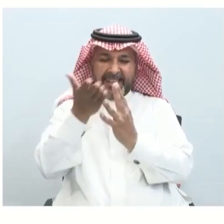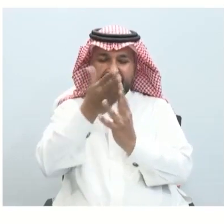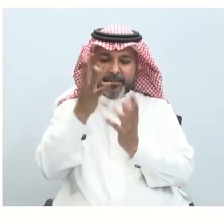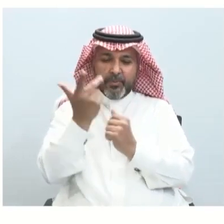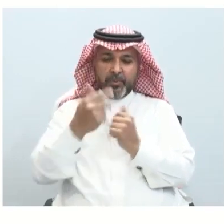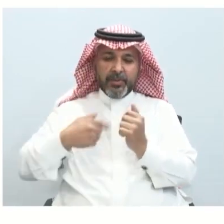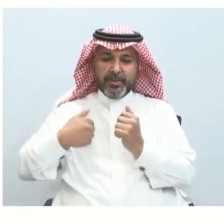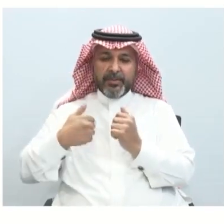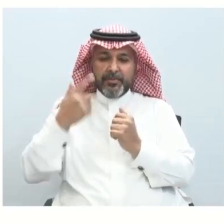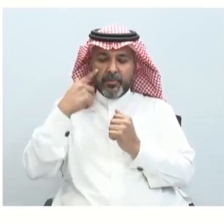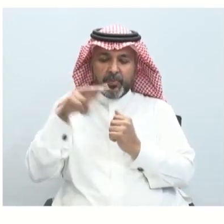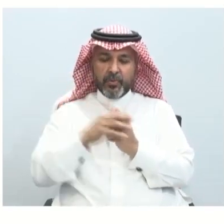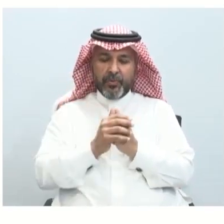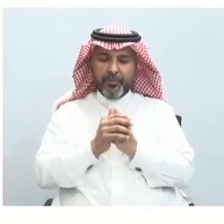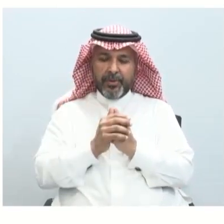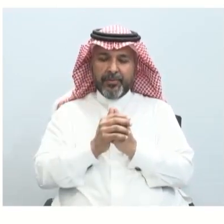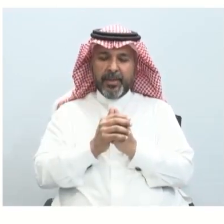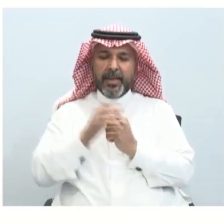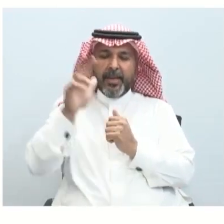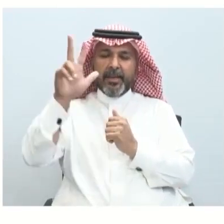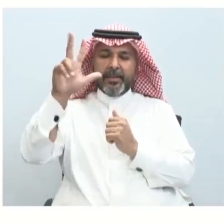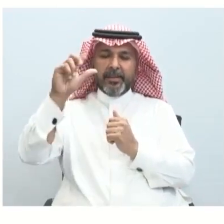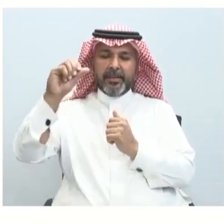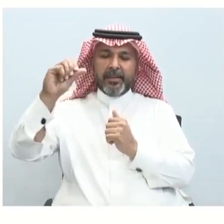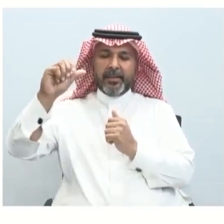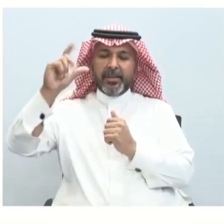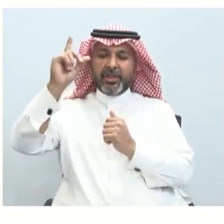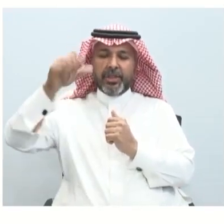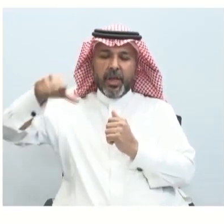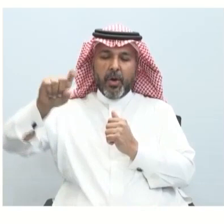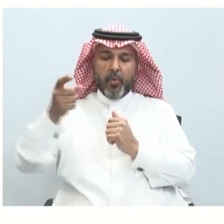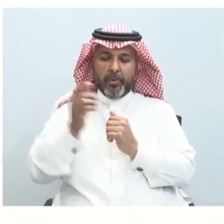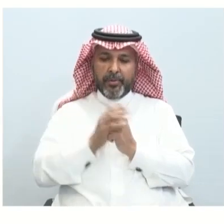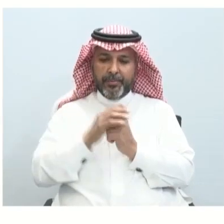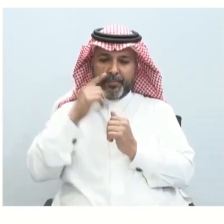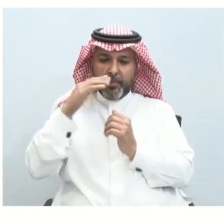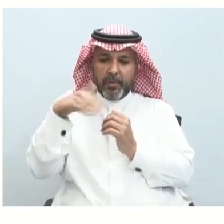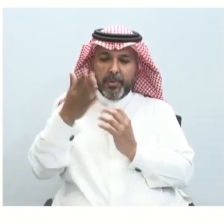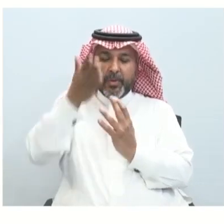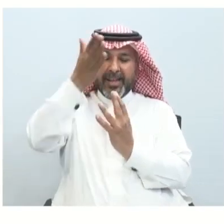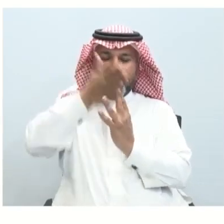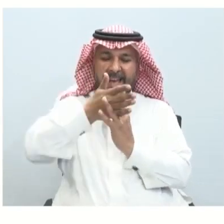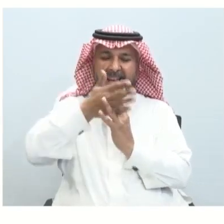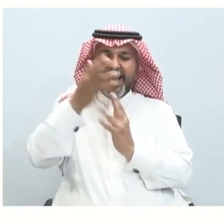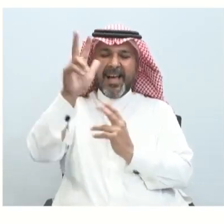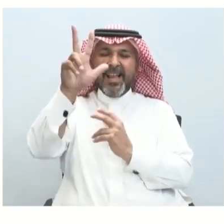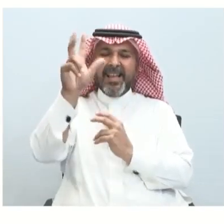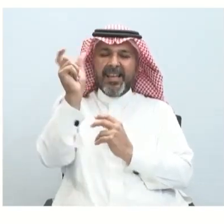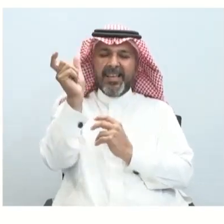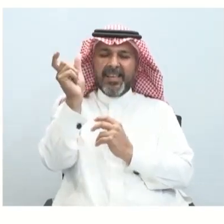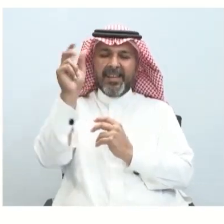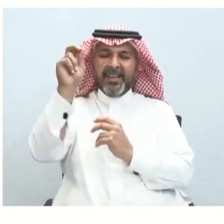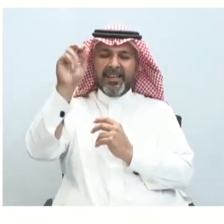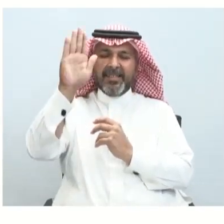البيني في الفقره الثانيه عمليه الانقسام النووي نستطيع ان نعبر عنها بانه الانقسام